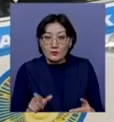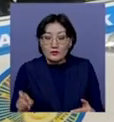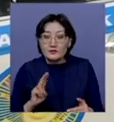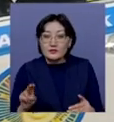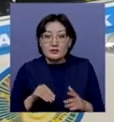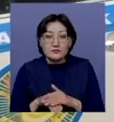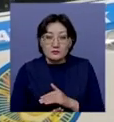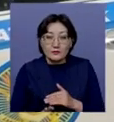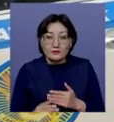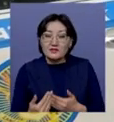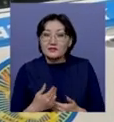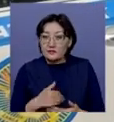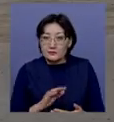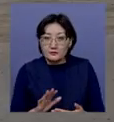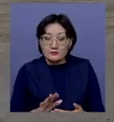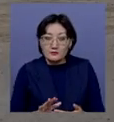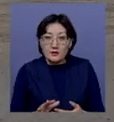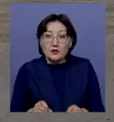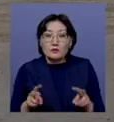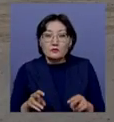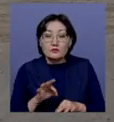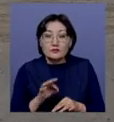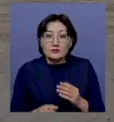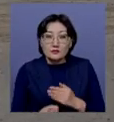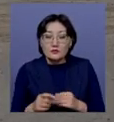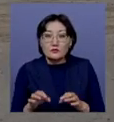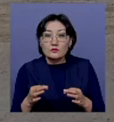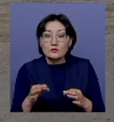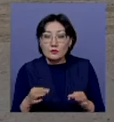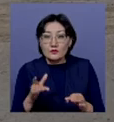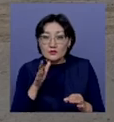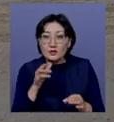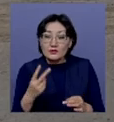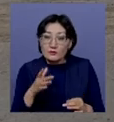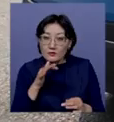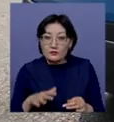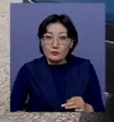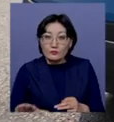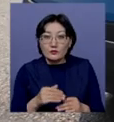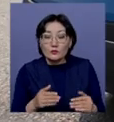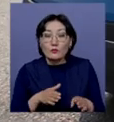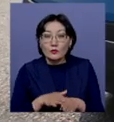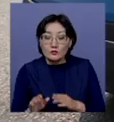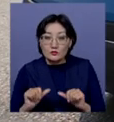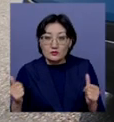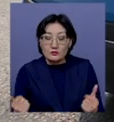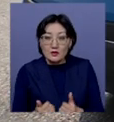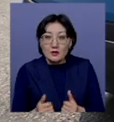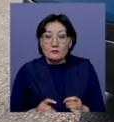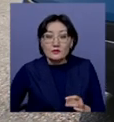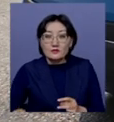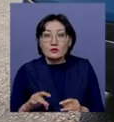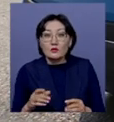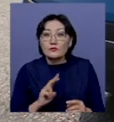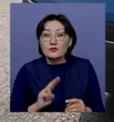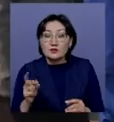атқан жоқ, кіргізіп атқан жоқпыз. Қауіпті індет шыққан тәуелсіздікке 20 жыл тұрғын үй алабы толығымен оқшауланды. Елді мекенге жан